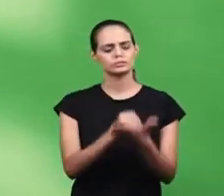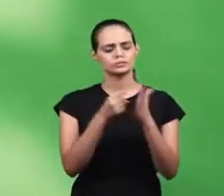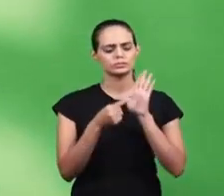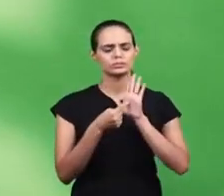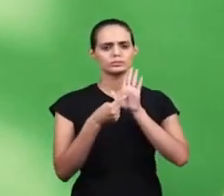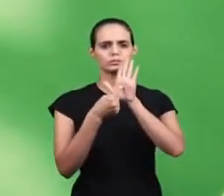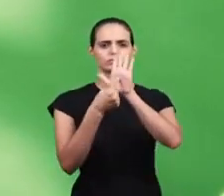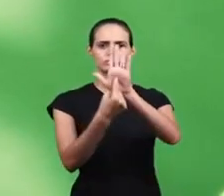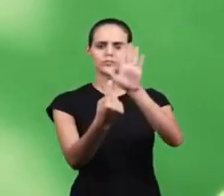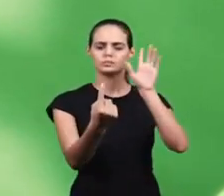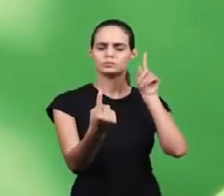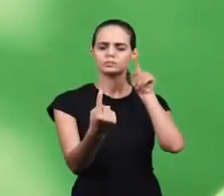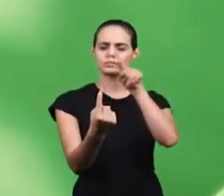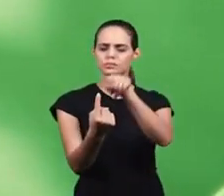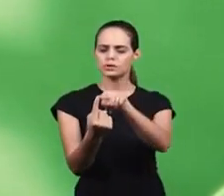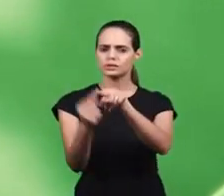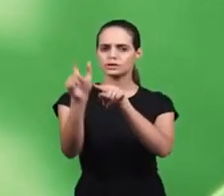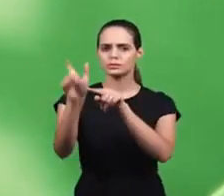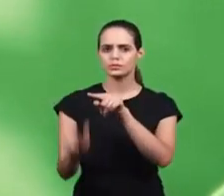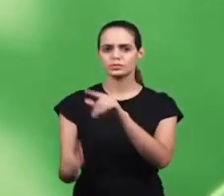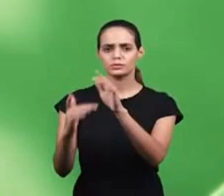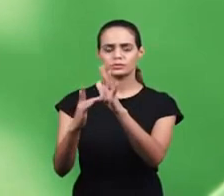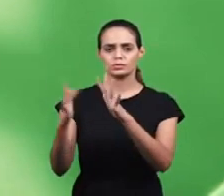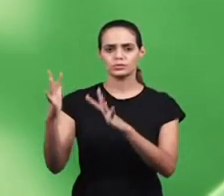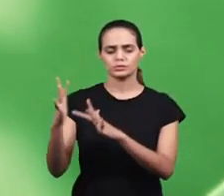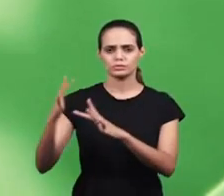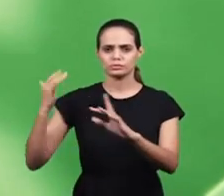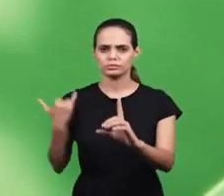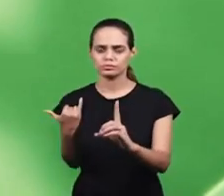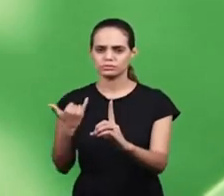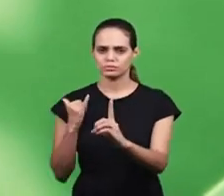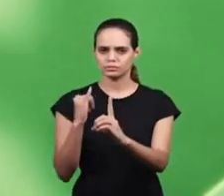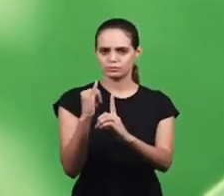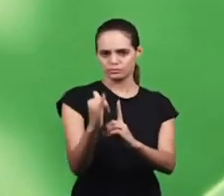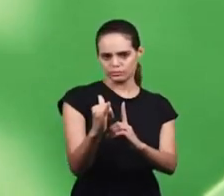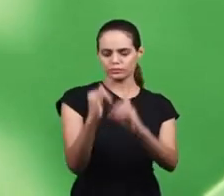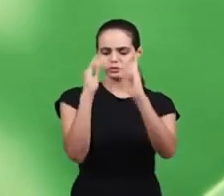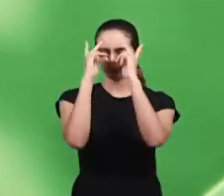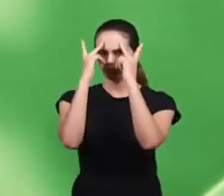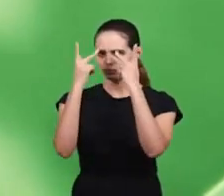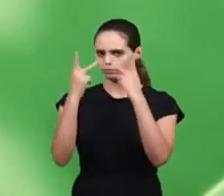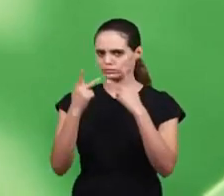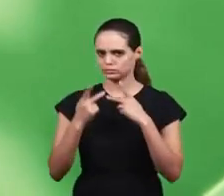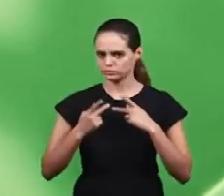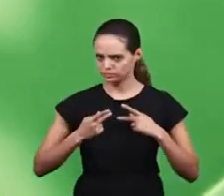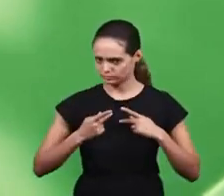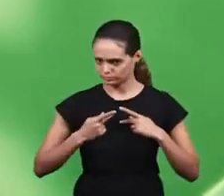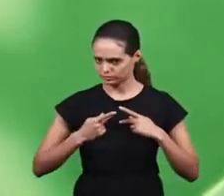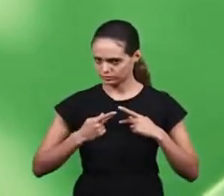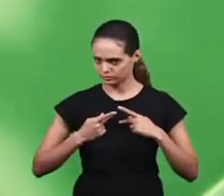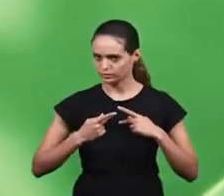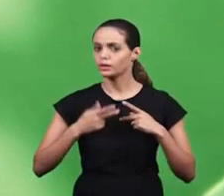Das Alte Testament, das zeigt auf die Person des Herrn Jesus an als